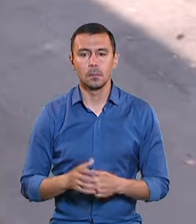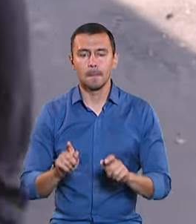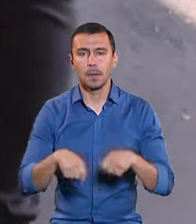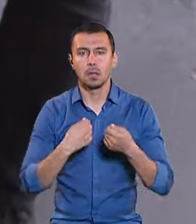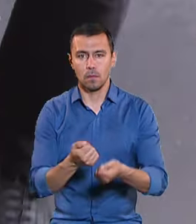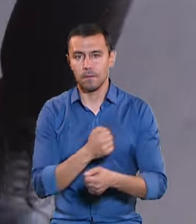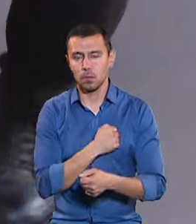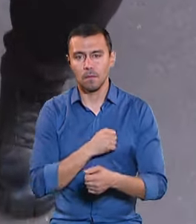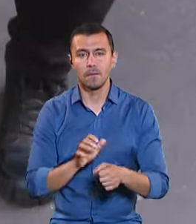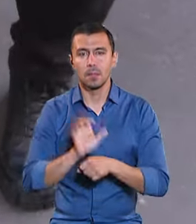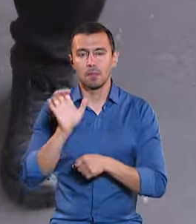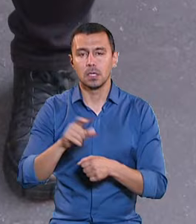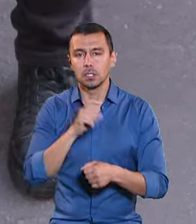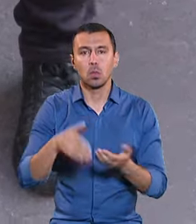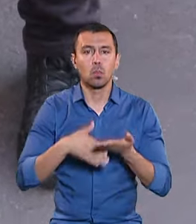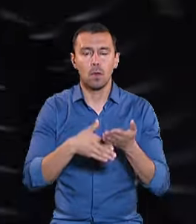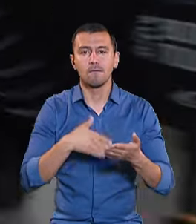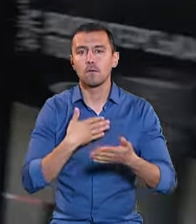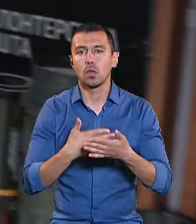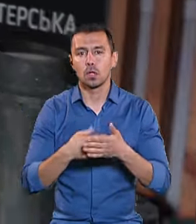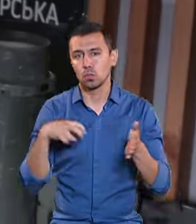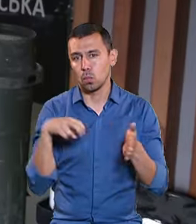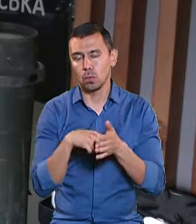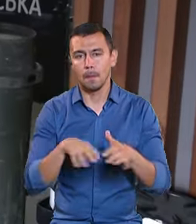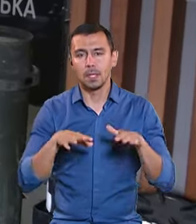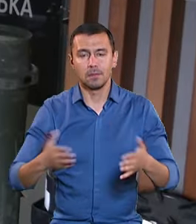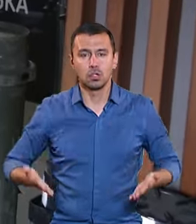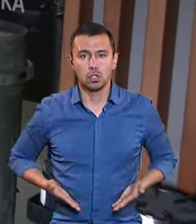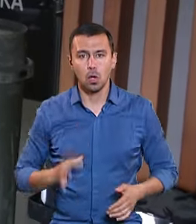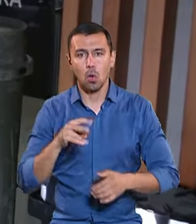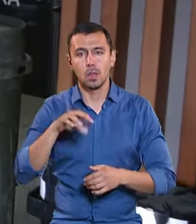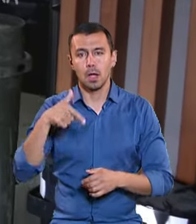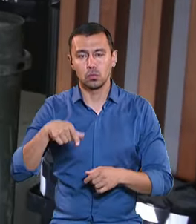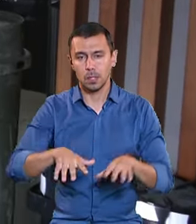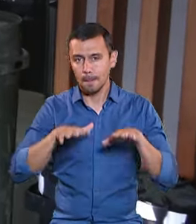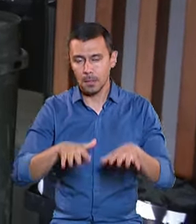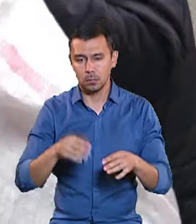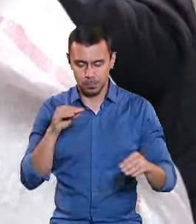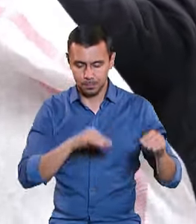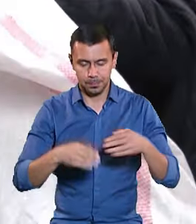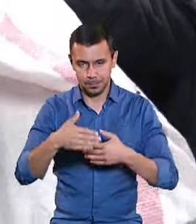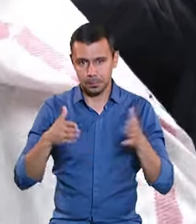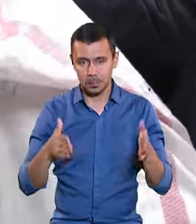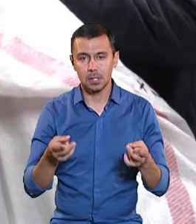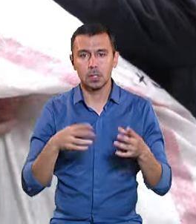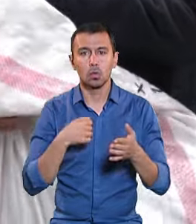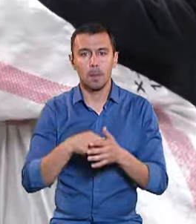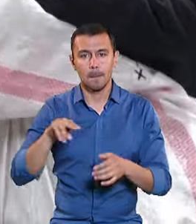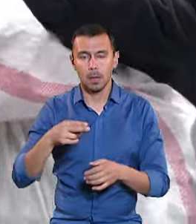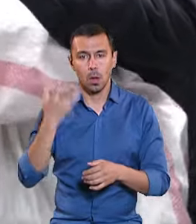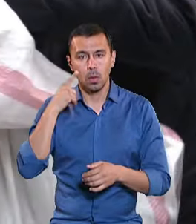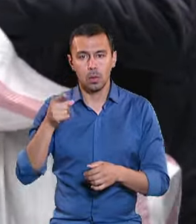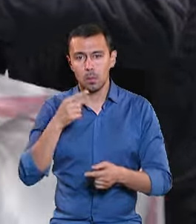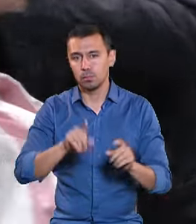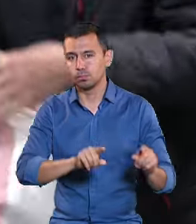Передачу військовим відправляє з допомогою волонтерської пошти місцевий житель Олег. Тут на місці упаковує та залишає до п'ятниці, коли